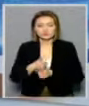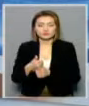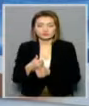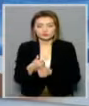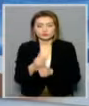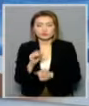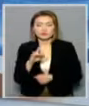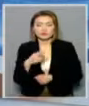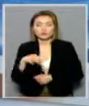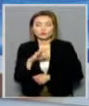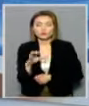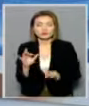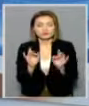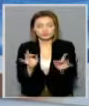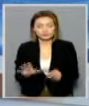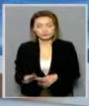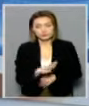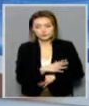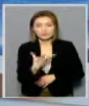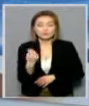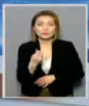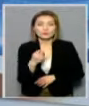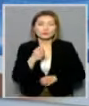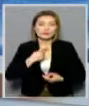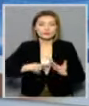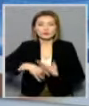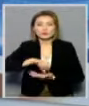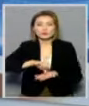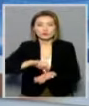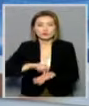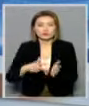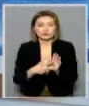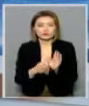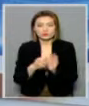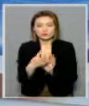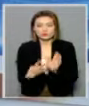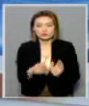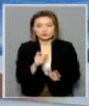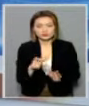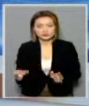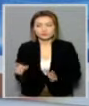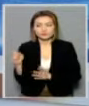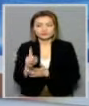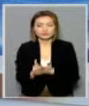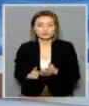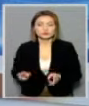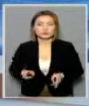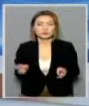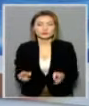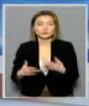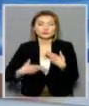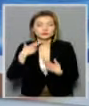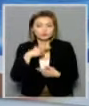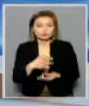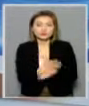орынбасары Елдос Қилымжанов мәлімдеді. Бұған қоса бүлікке қатысы бар 819 бұзақының үстінен қылмыстық іс қозғалған.